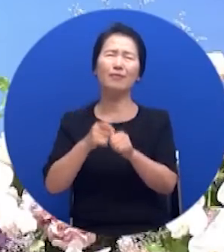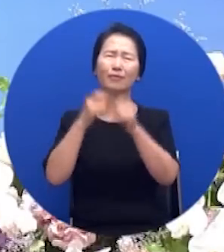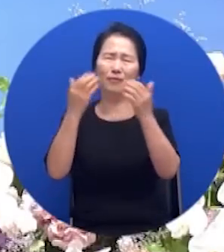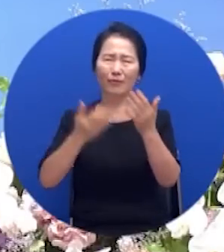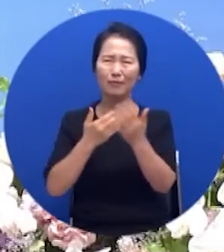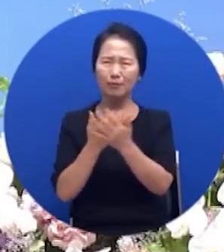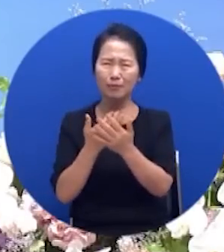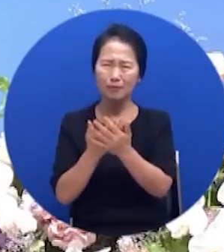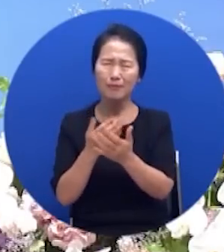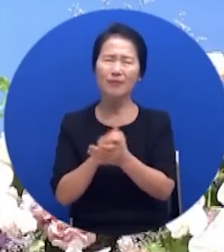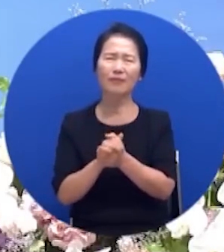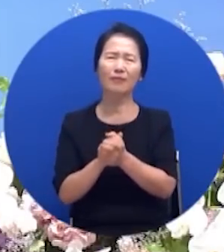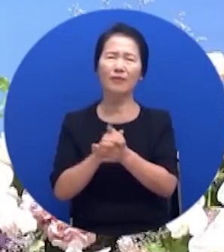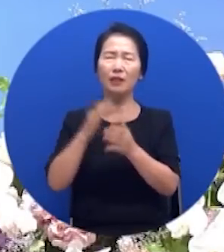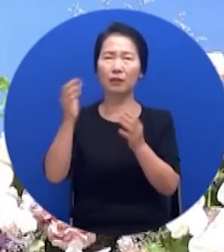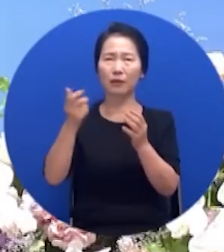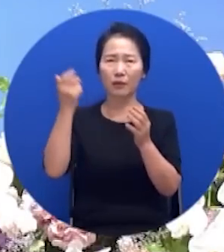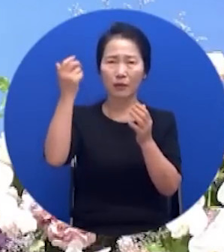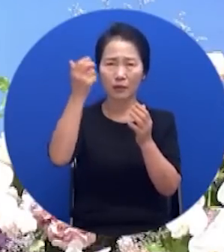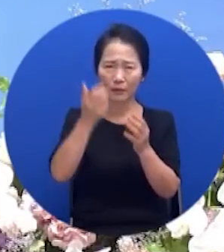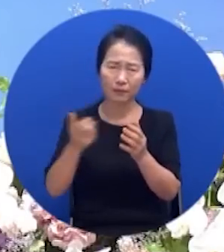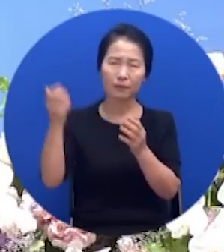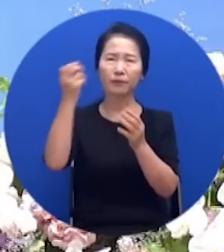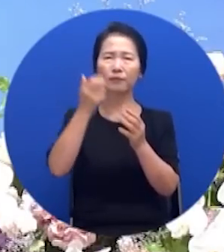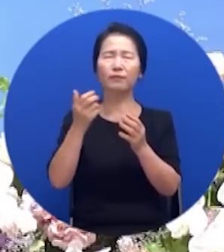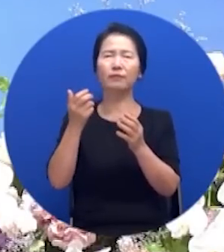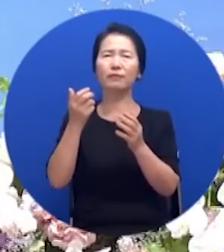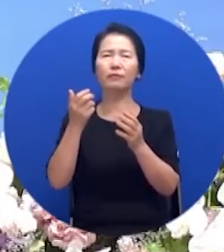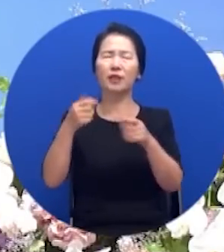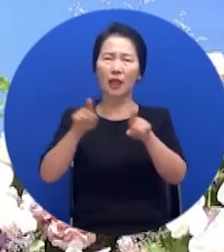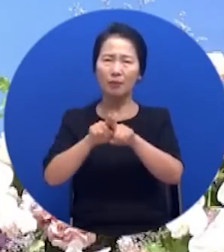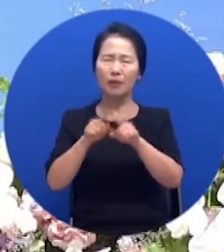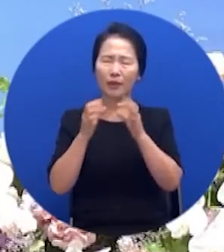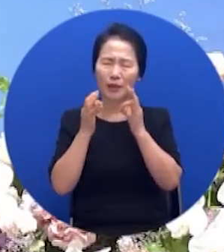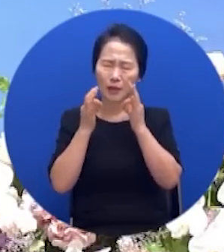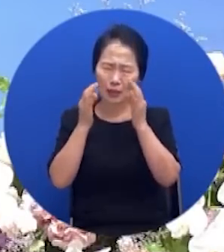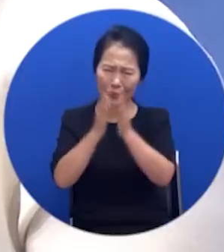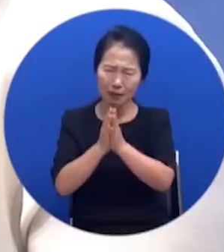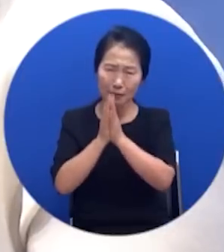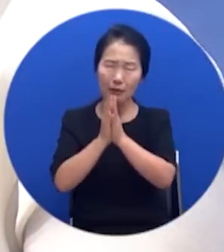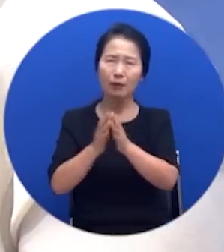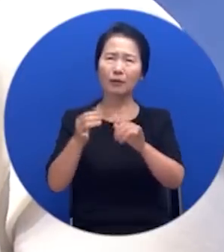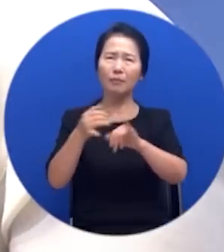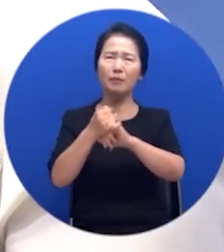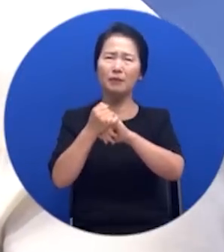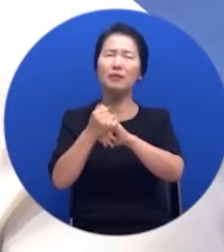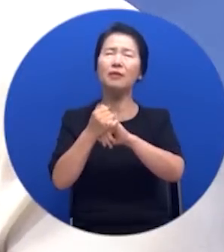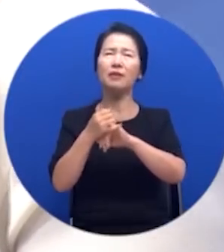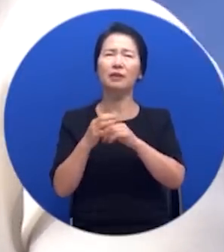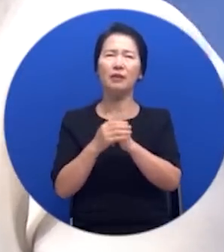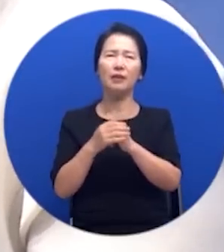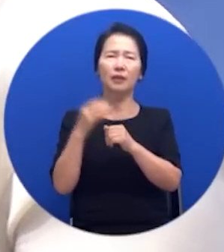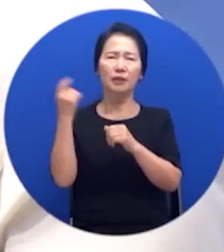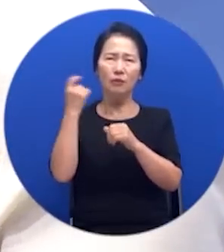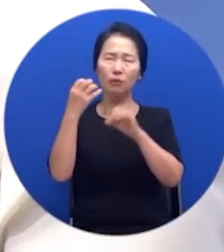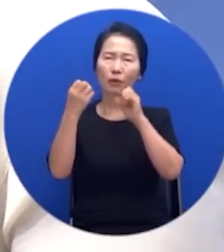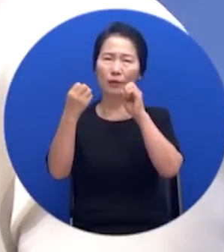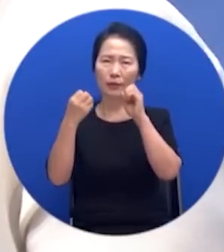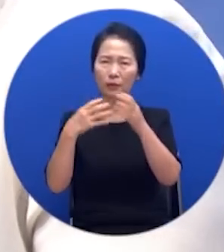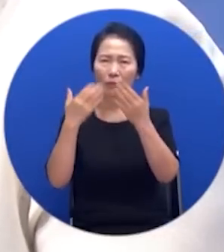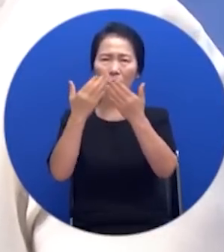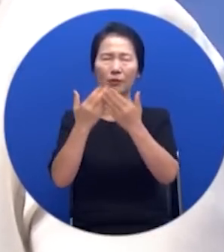살려주시옵소서. 성령의 이 간절한 기도를 반드시 들어 응답하여 주시옵소서.